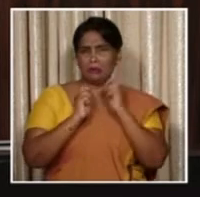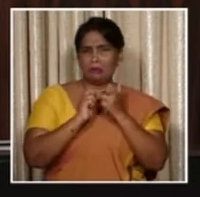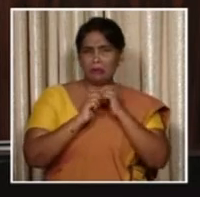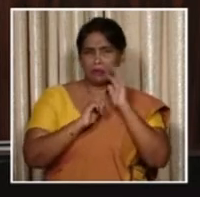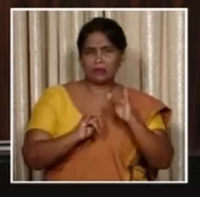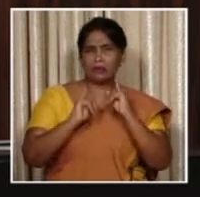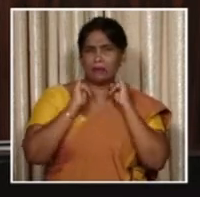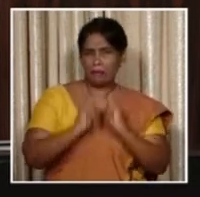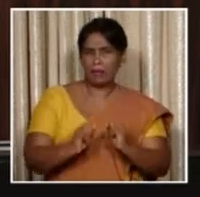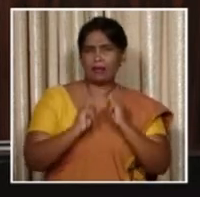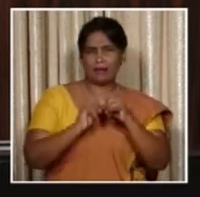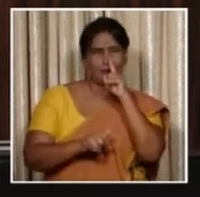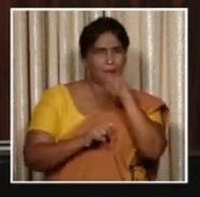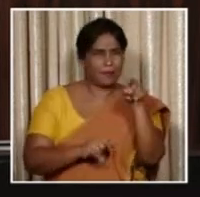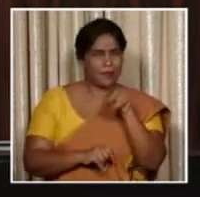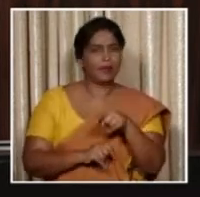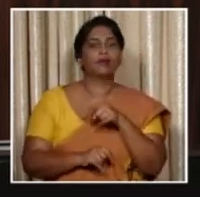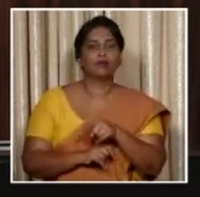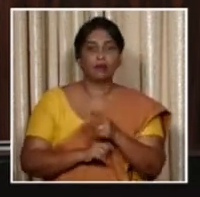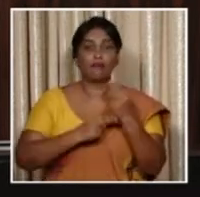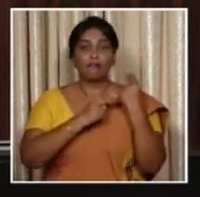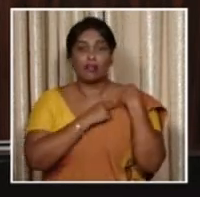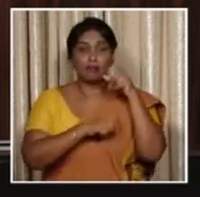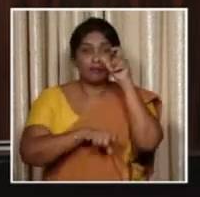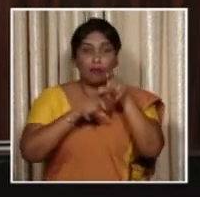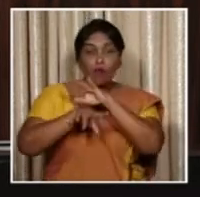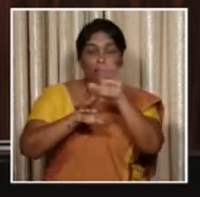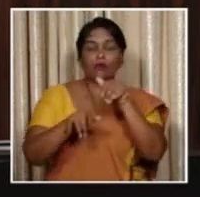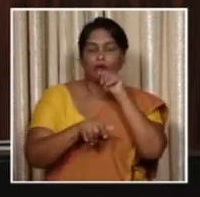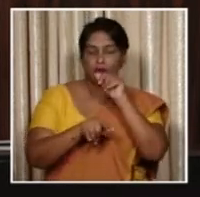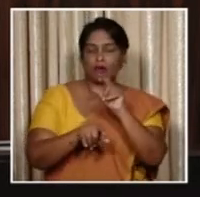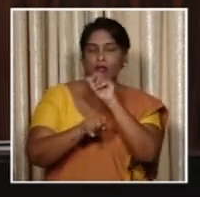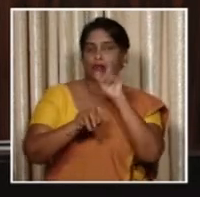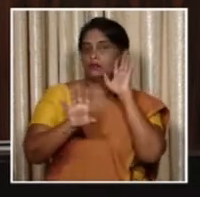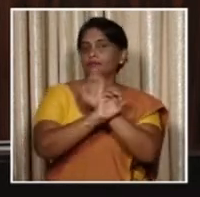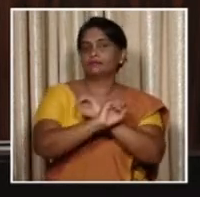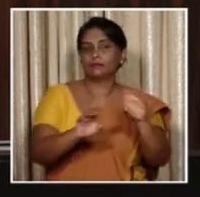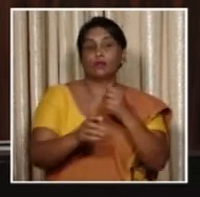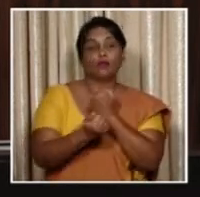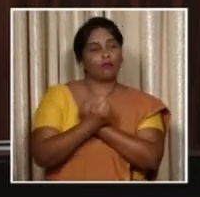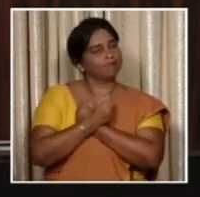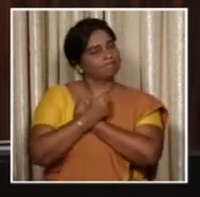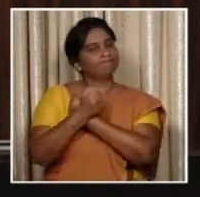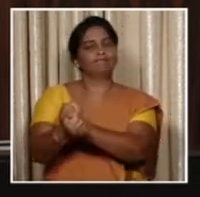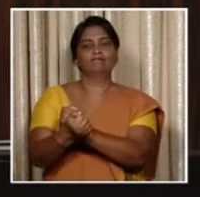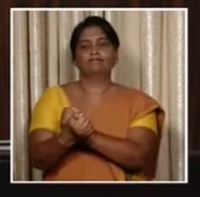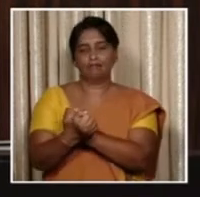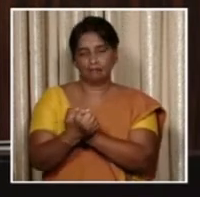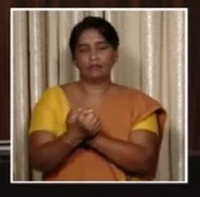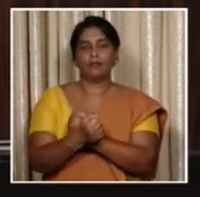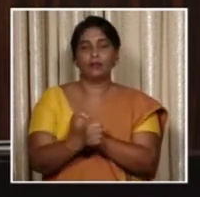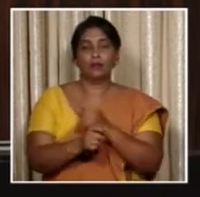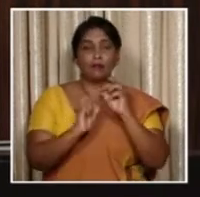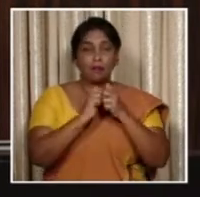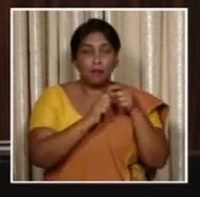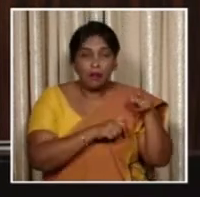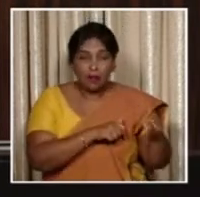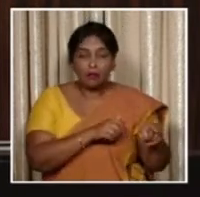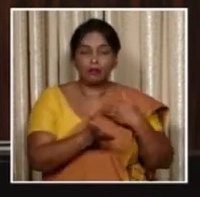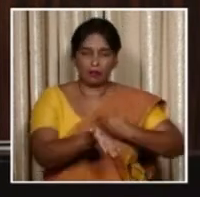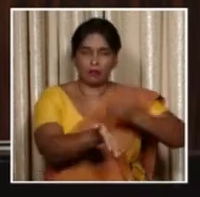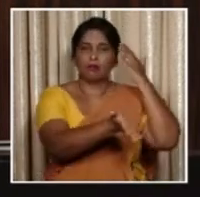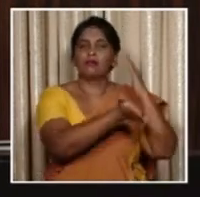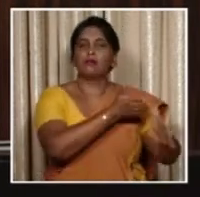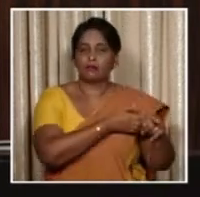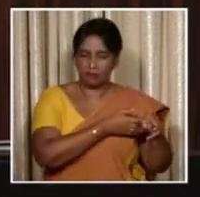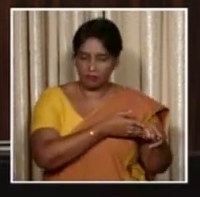තියෙන අපරාධයන් එහි වග උත්තරකරුවන් එළිදරව් කරන බවටත් ඔවුන් නීති හමුවට ගෙනියන බවටත් වින්දිතයන්ට සාධාරණ ඉටු